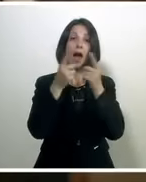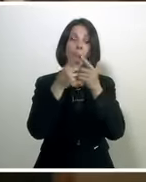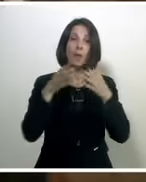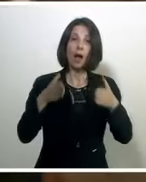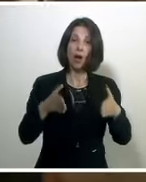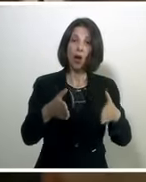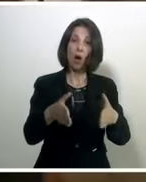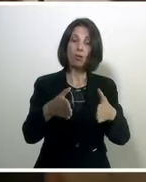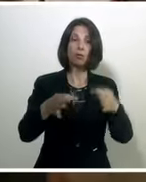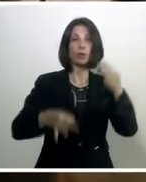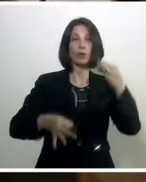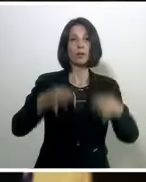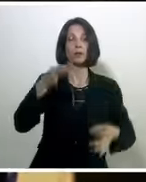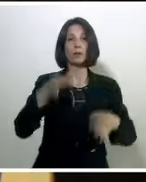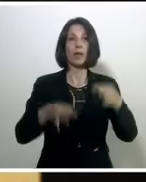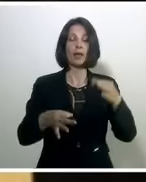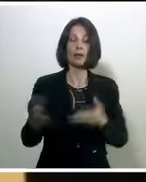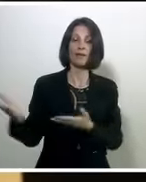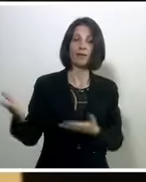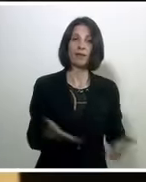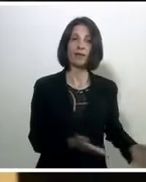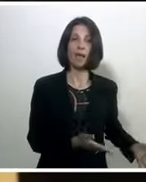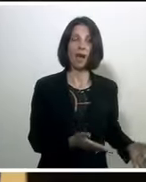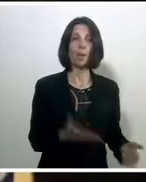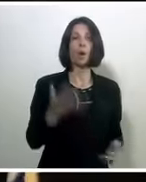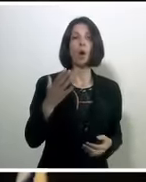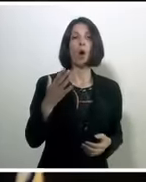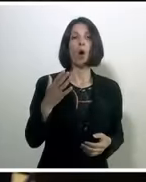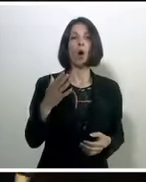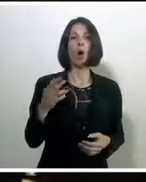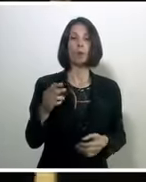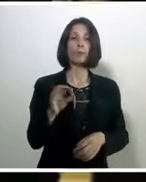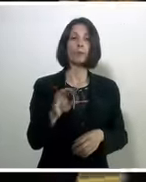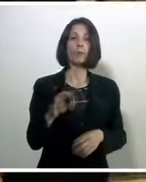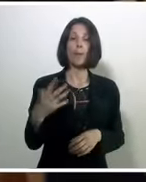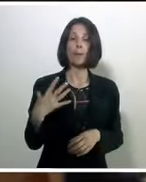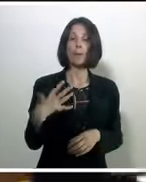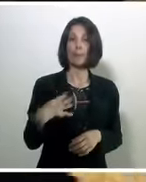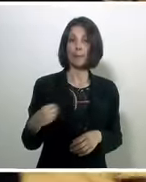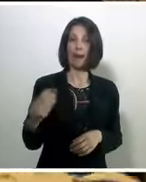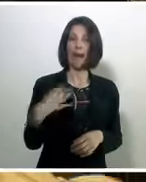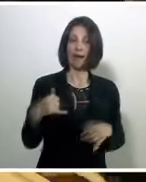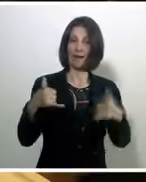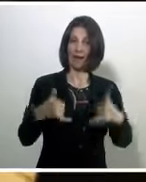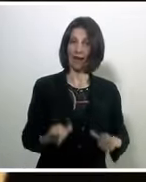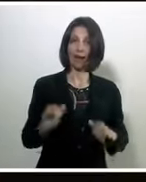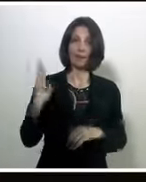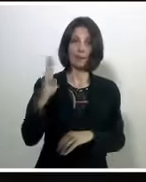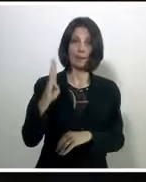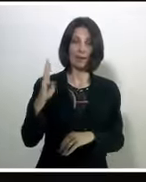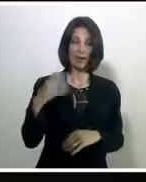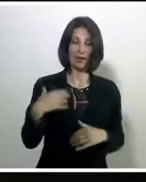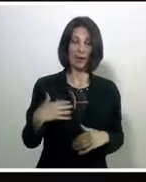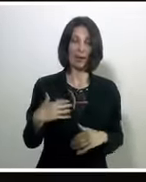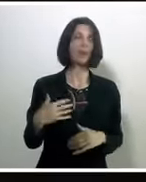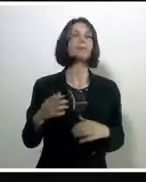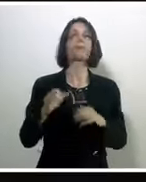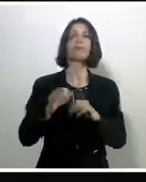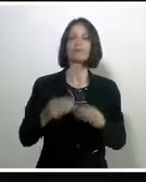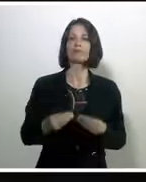dottoressa Bianca Berlinguer per il ritiro della pergamena dell'attestato di alta benemerenza